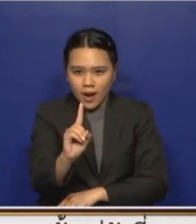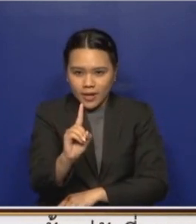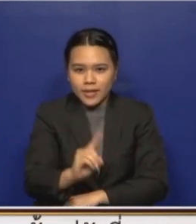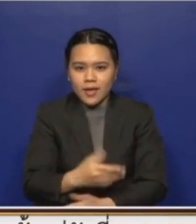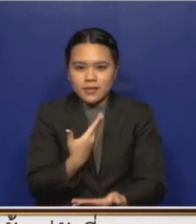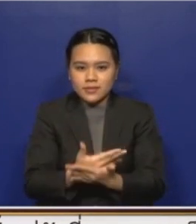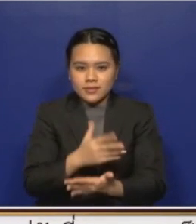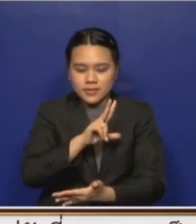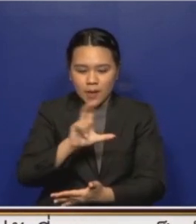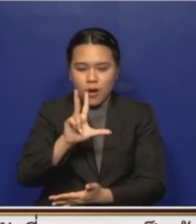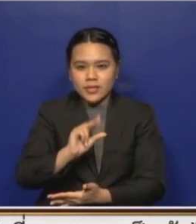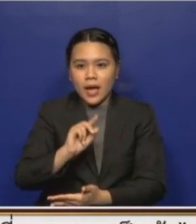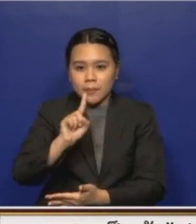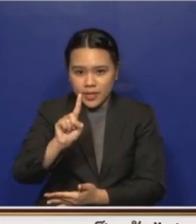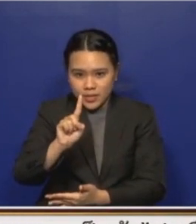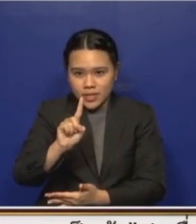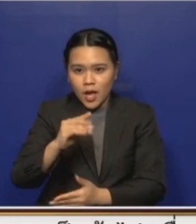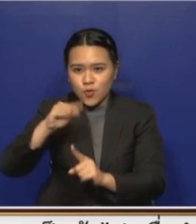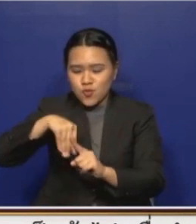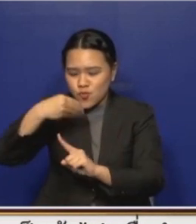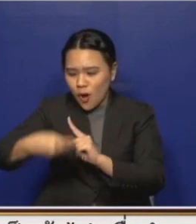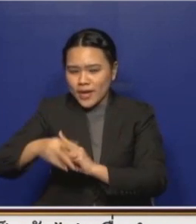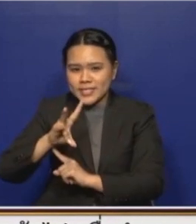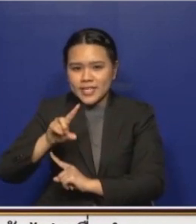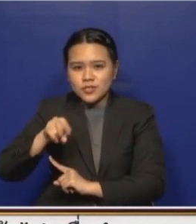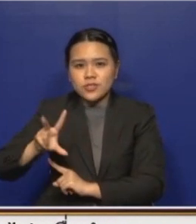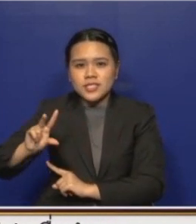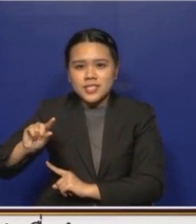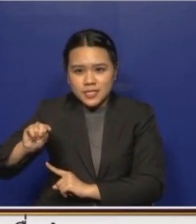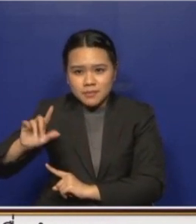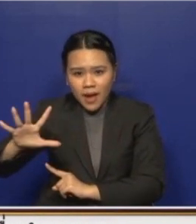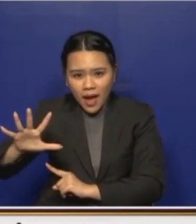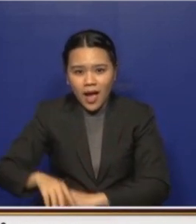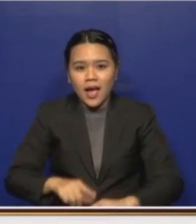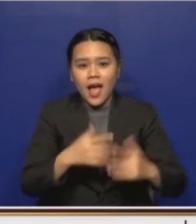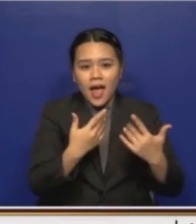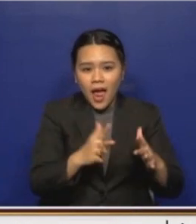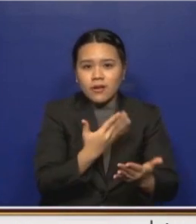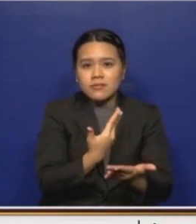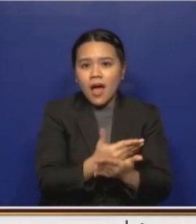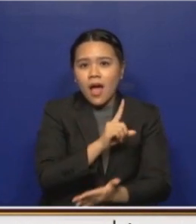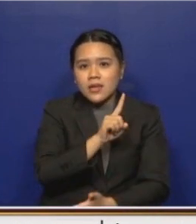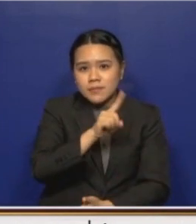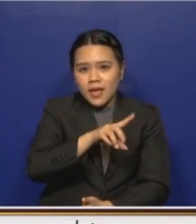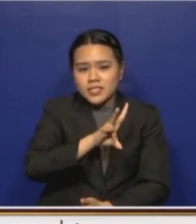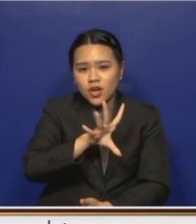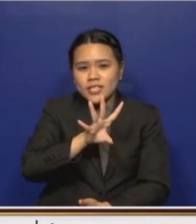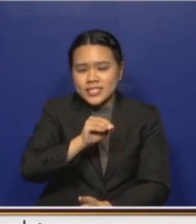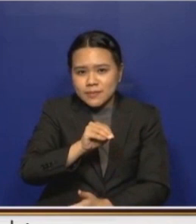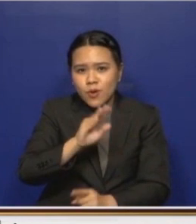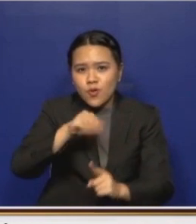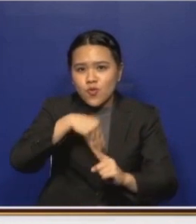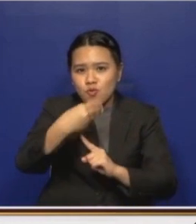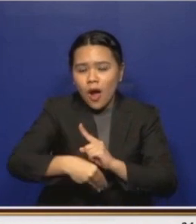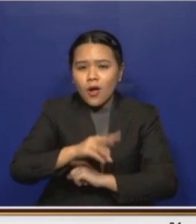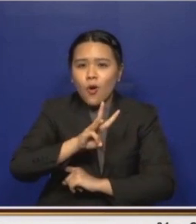นี่คือการรับผิดชอบค่าครองชีพหรือเปล่าฮะนี่ไงนี่คือสิ่งที่ถูกวิจัยออกมาท่านไปดูสไลด์อีกแผ่นห